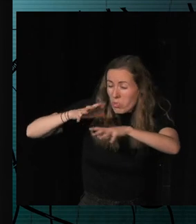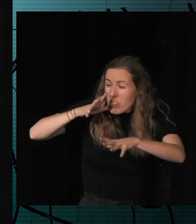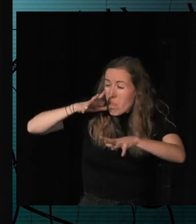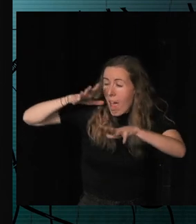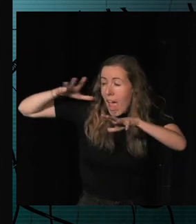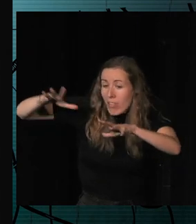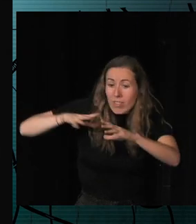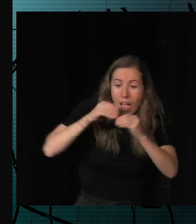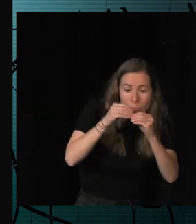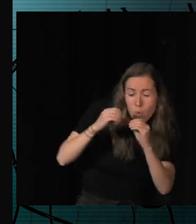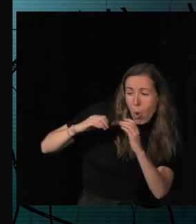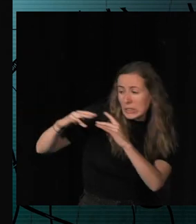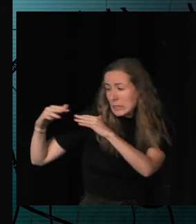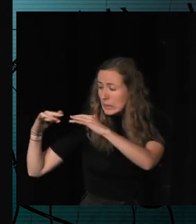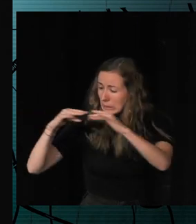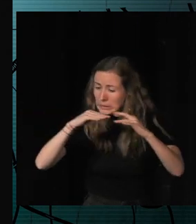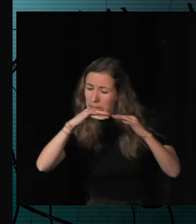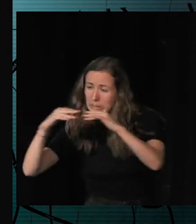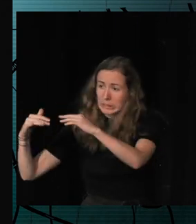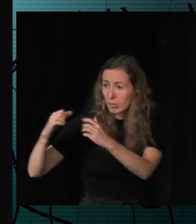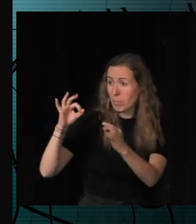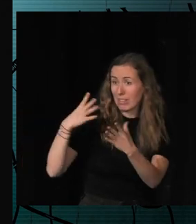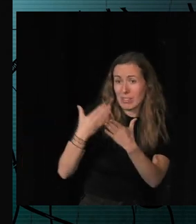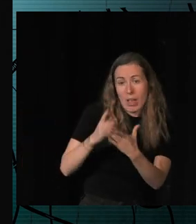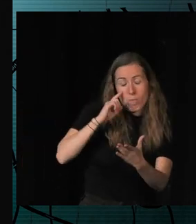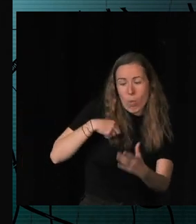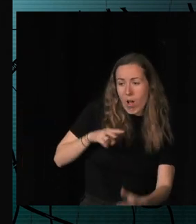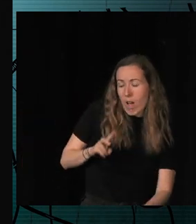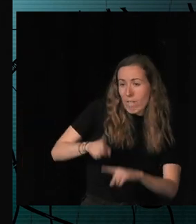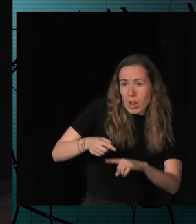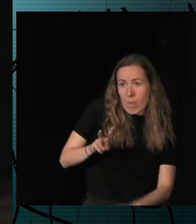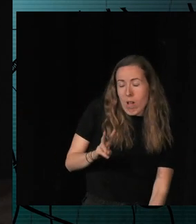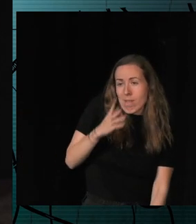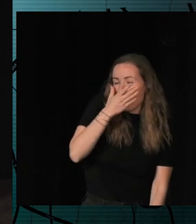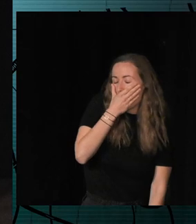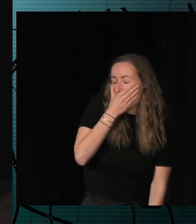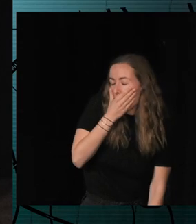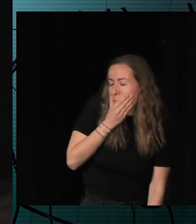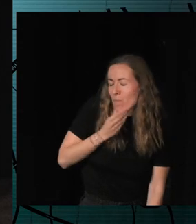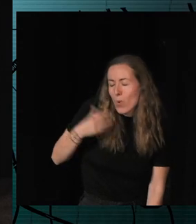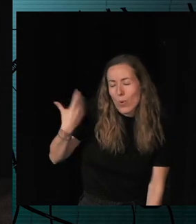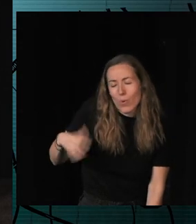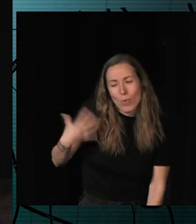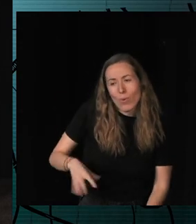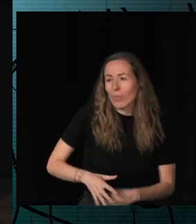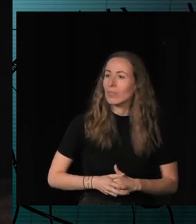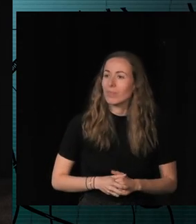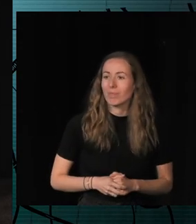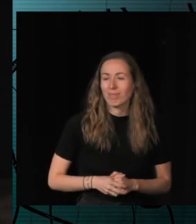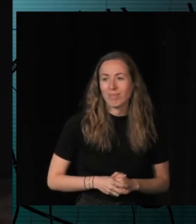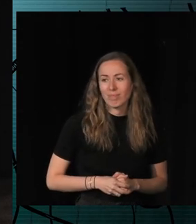totalement et et je trouve que c'est un truc très beau dans le film qui a voilà pardon pardon vas-y non non vas-y non c'est oui bon